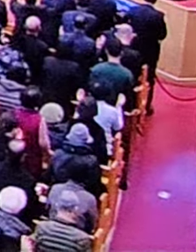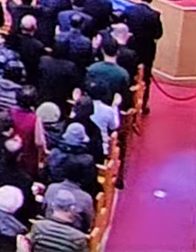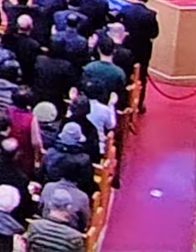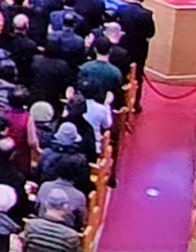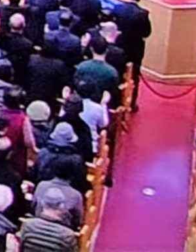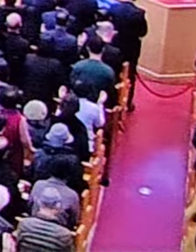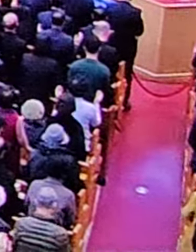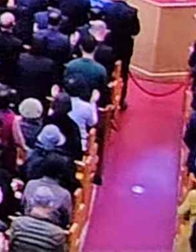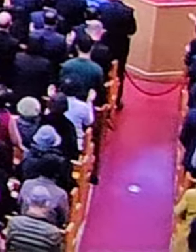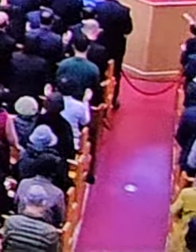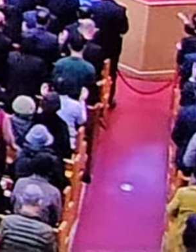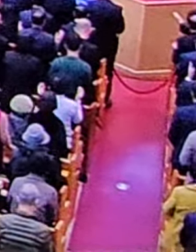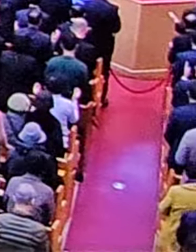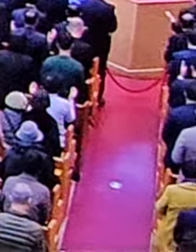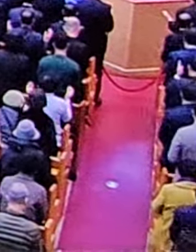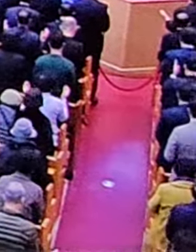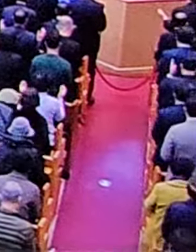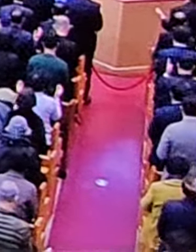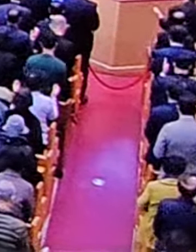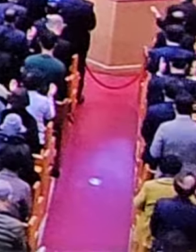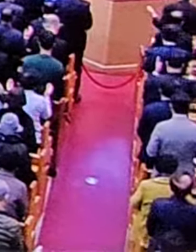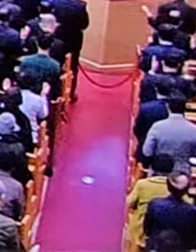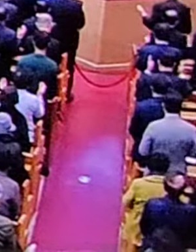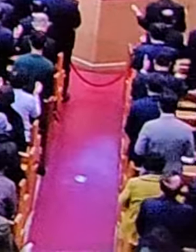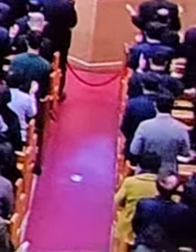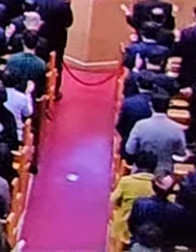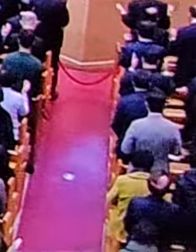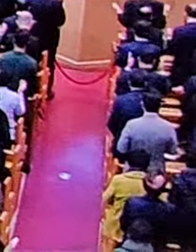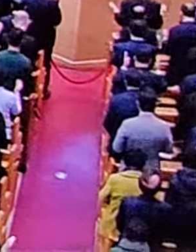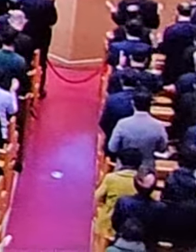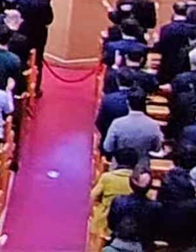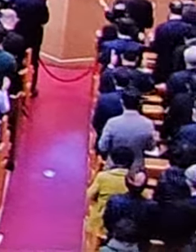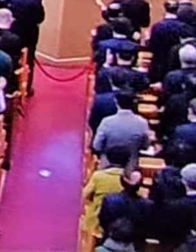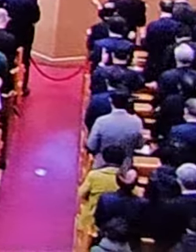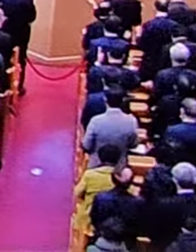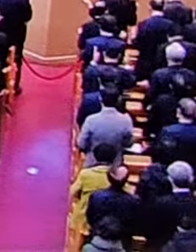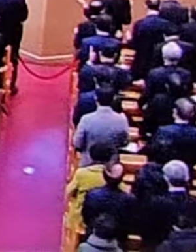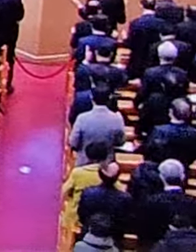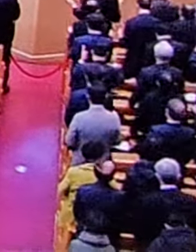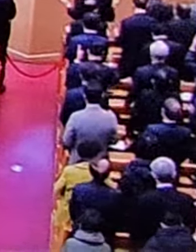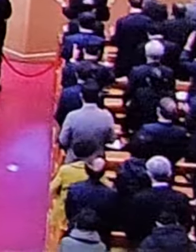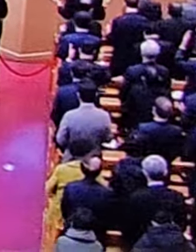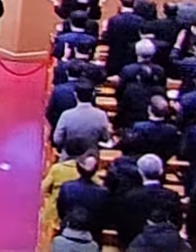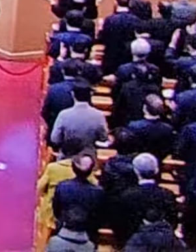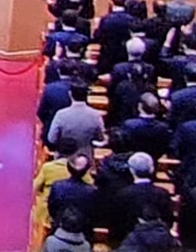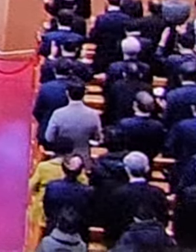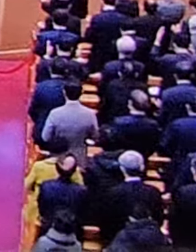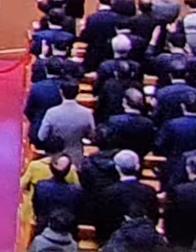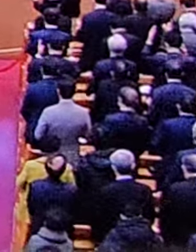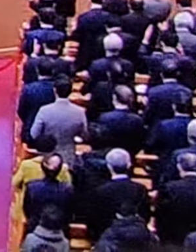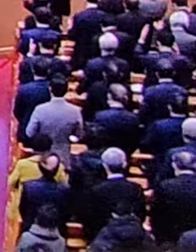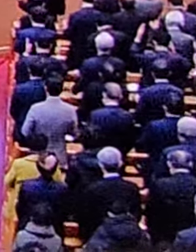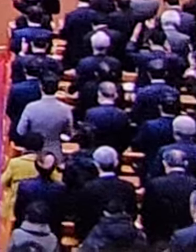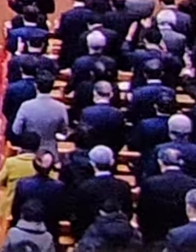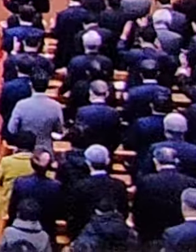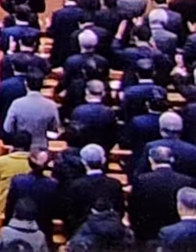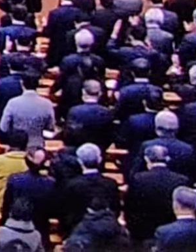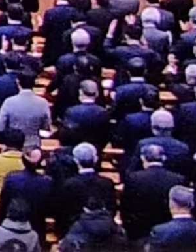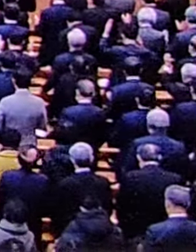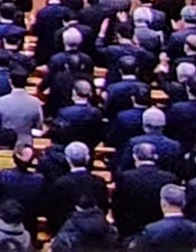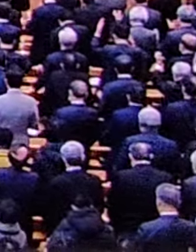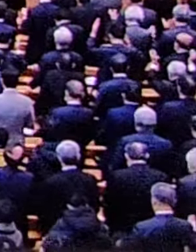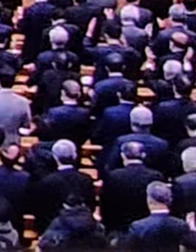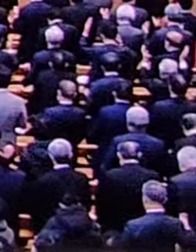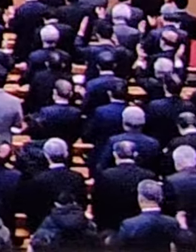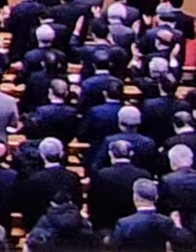우리에게 모두에게 임하게 하여 주옵소서. 주님으로 내가 우리 모두에게 임하게 하여 주옵소서. 말씀 내 귀에 서서 맘대로 살아가게 없으시고 하나님의